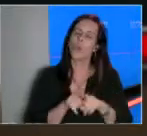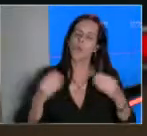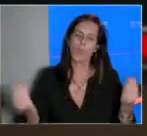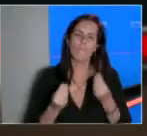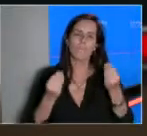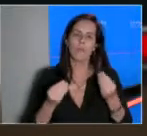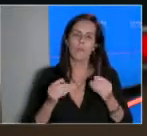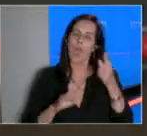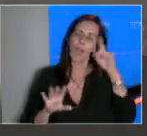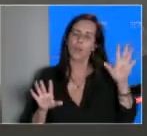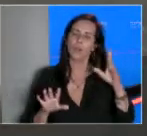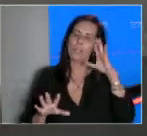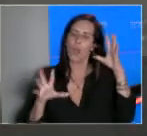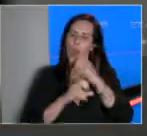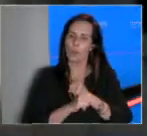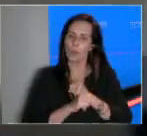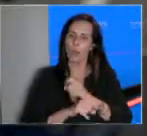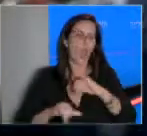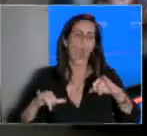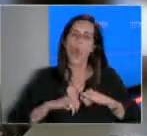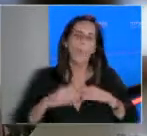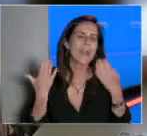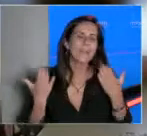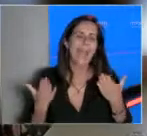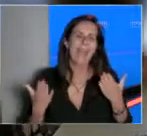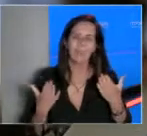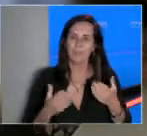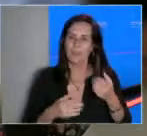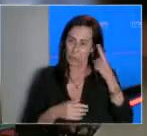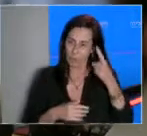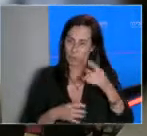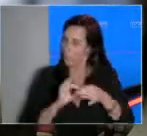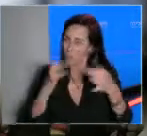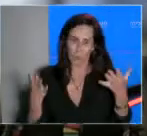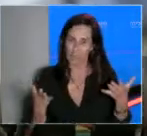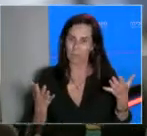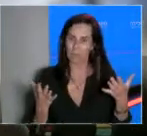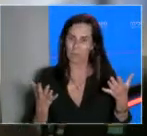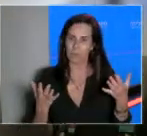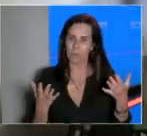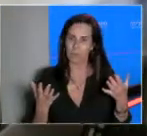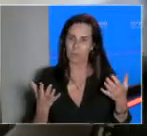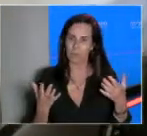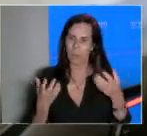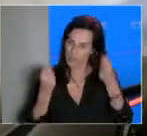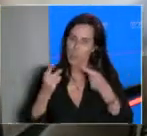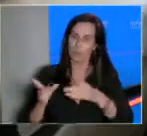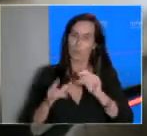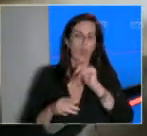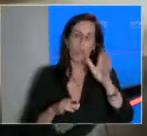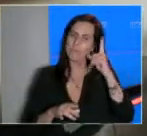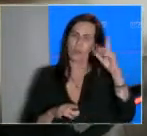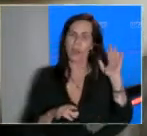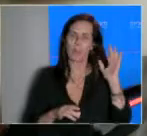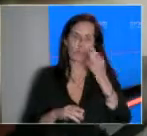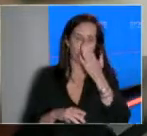עניין, עניין רעיוני, אידיאולוגי, לא מעניין אותם. דרך אגב, הם יודעים שהם מנותקים. וטוב להם עם זה. הם לא רוצים